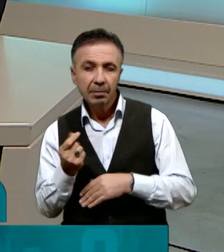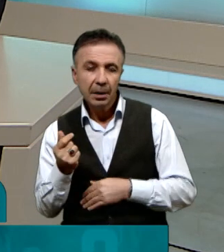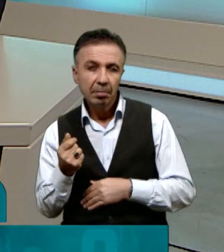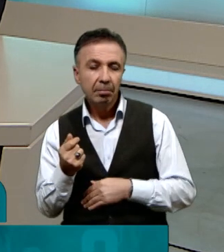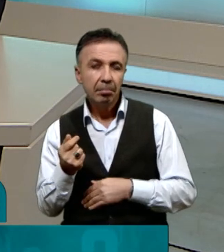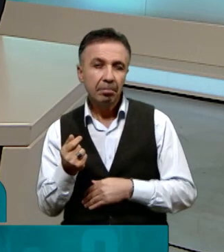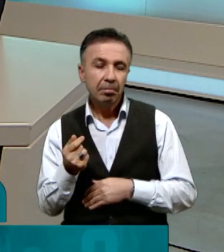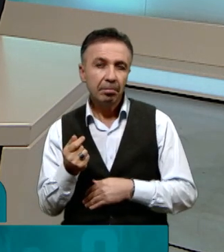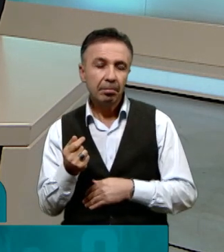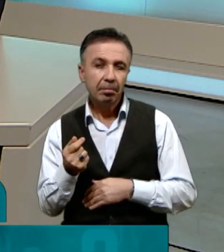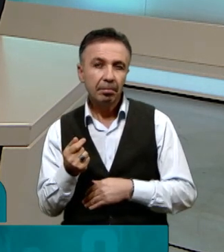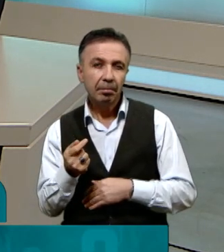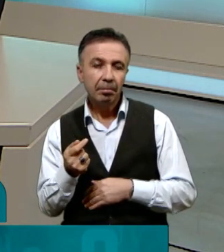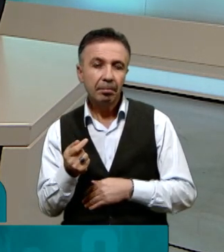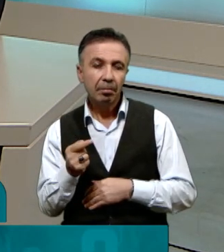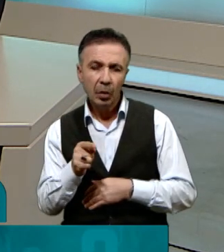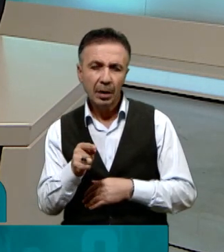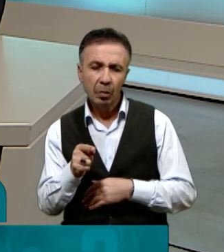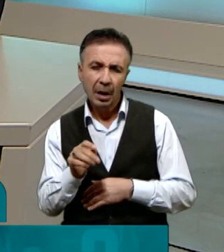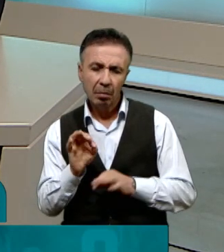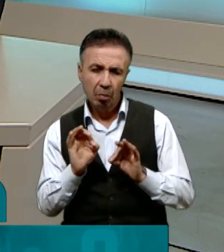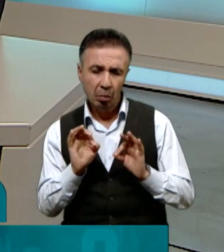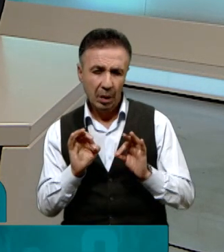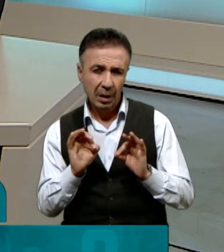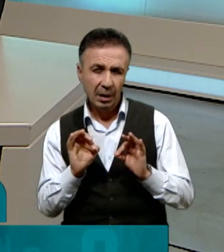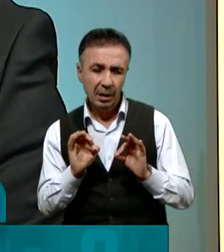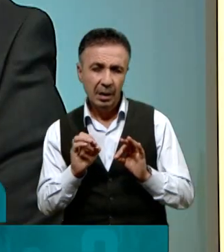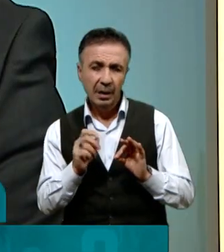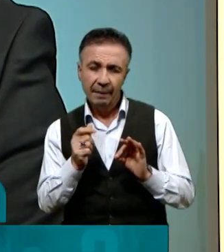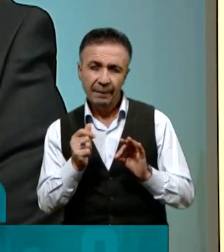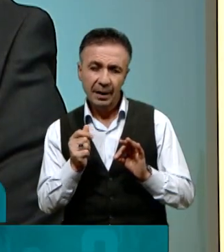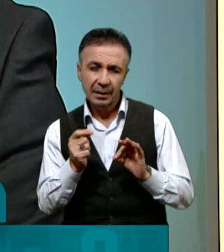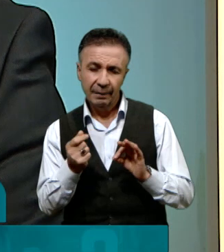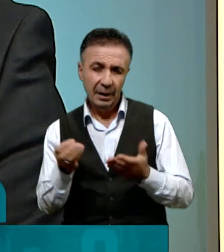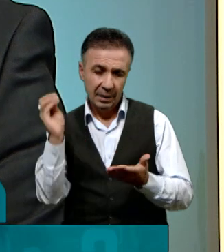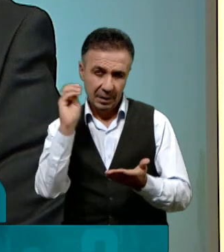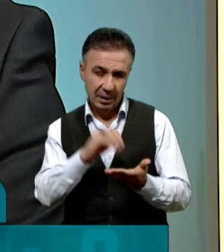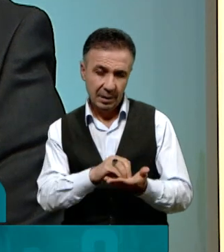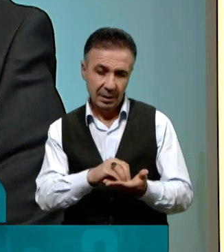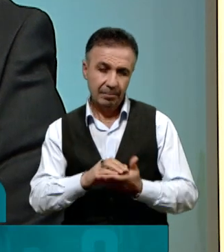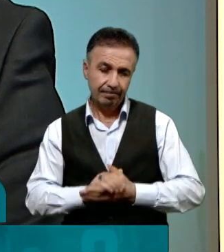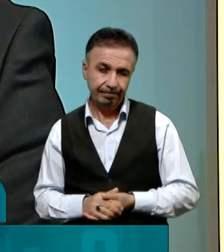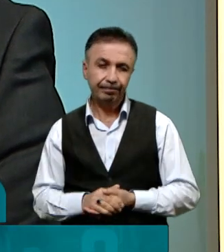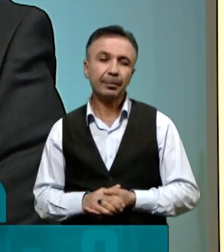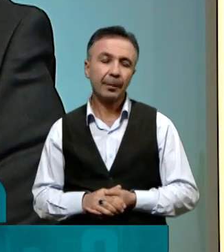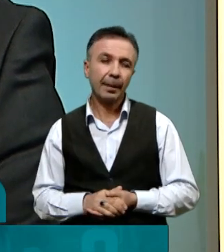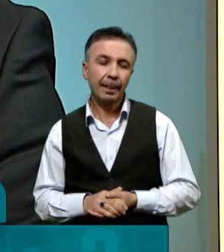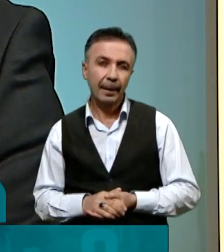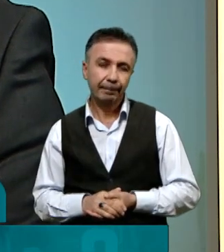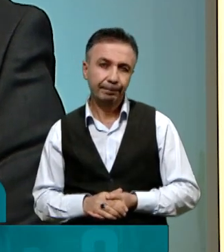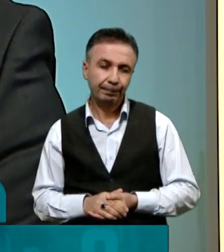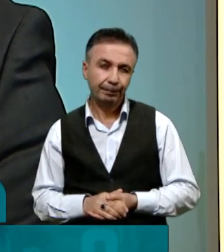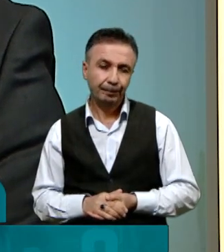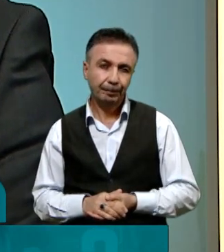noktaya gelmişse ona mutlaka ne yapacaktır? Tüccar üzerine makul ve meşru kar payını